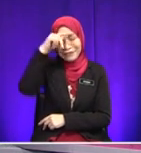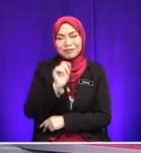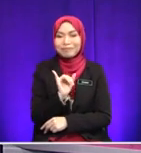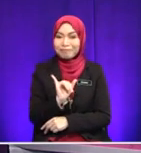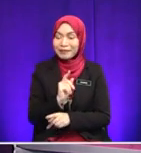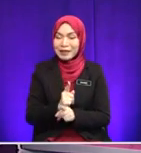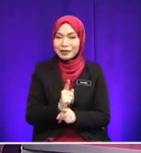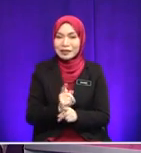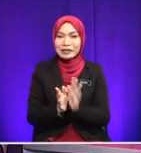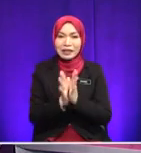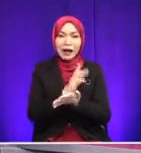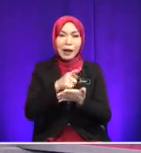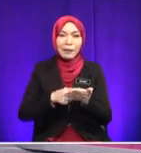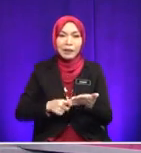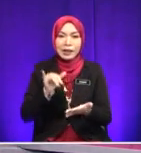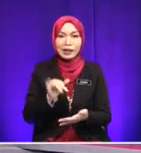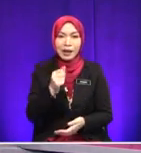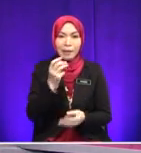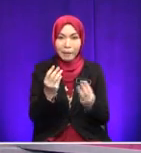diketahui? Iaitu dalam borang ini,